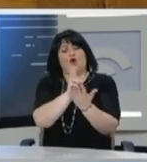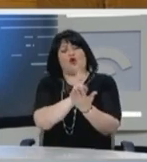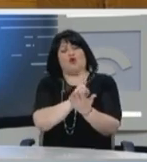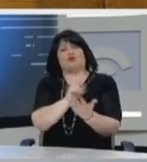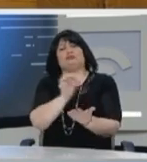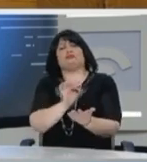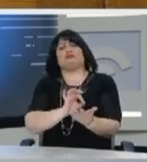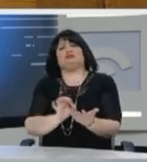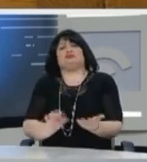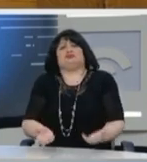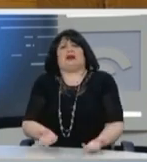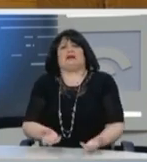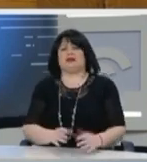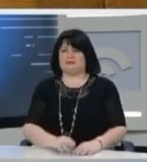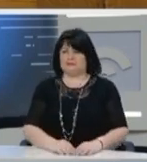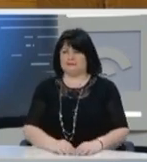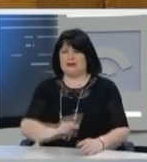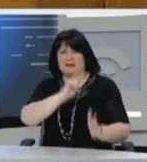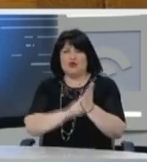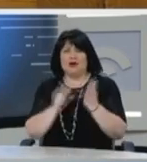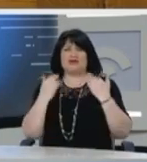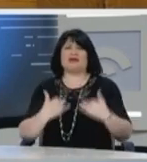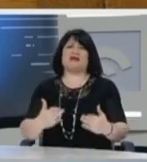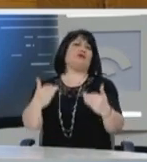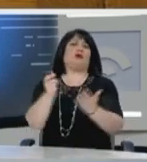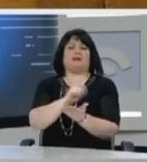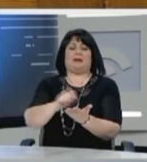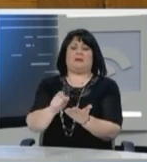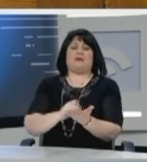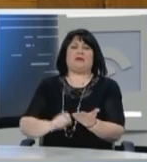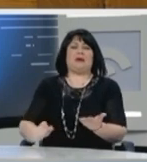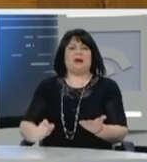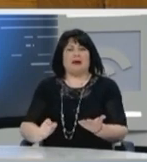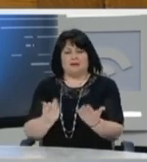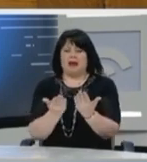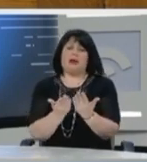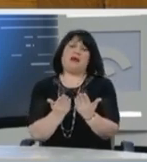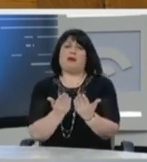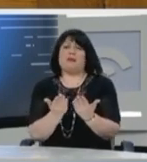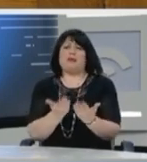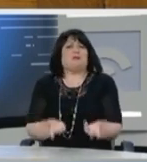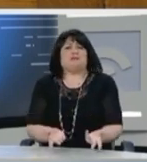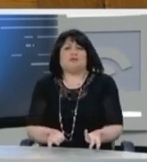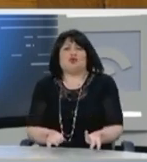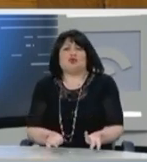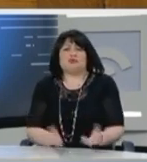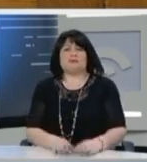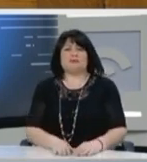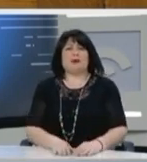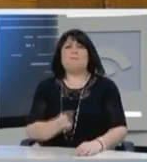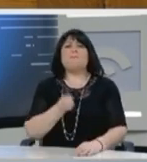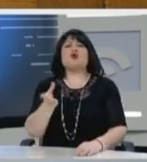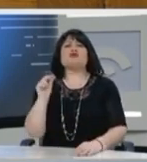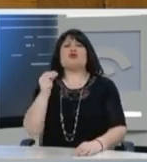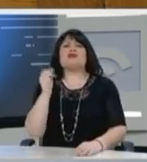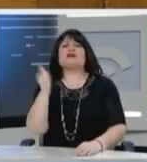το ξέρετε, στη Βουλή, ότι απαγορεύεται να μιλάς από χειρόγραφο. Πόσοι μιλούν στην αίθουσα αυτή χωρίς